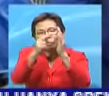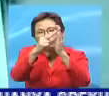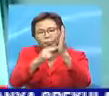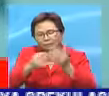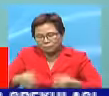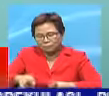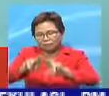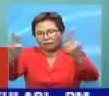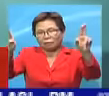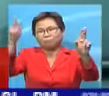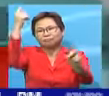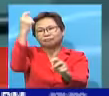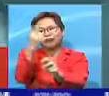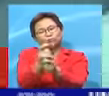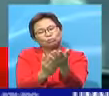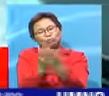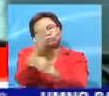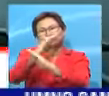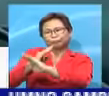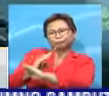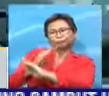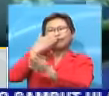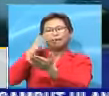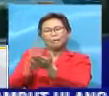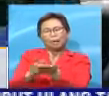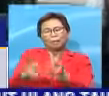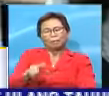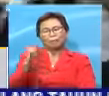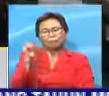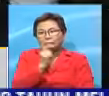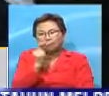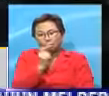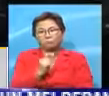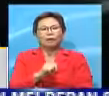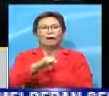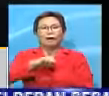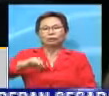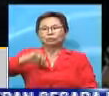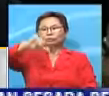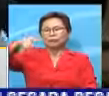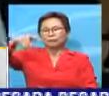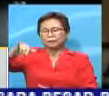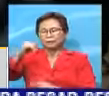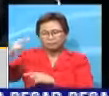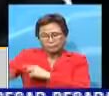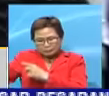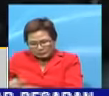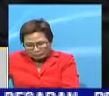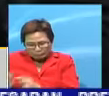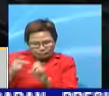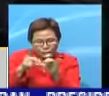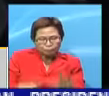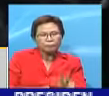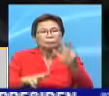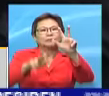jalan raya yang ditetapkan sekaligus mengelak kejadian tidak diingini berlaku selain itu anggota jpj turut menyamar sebagai penumpang untuk